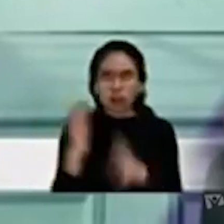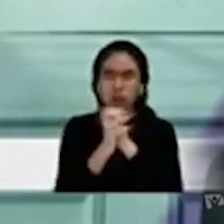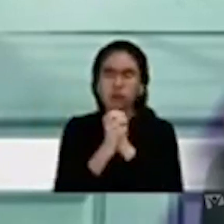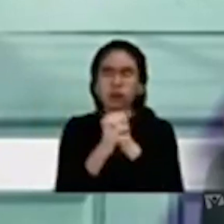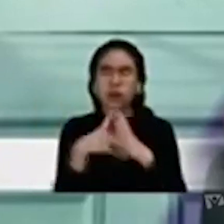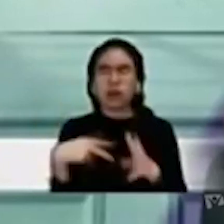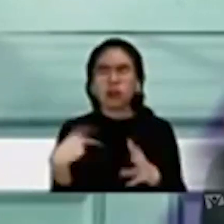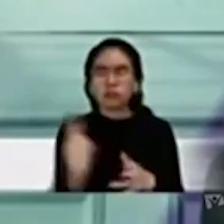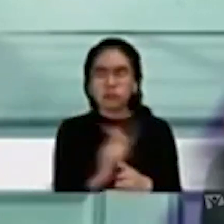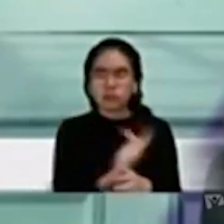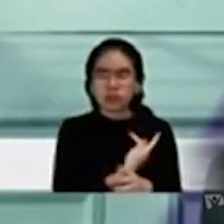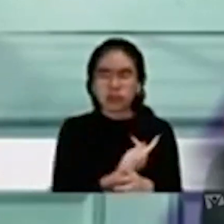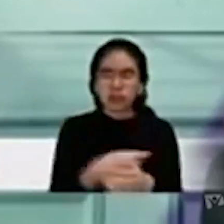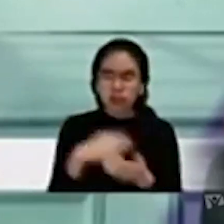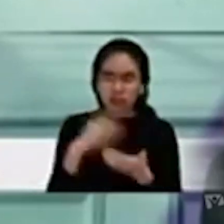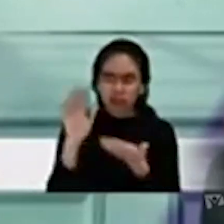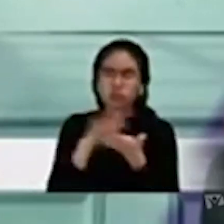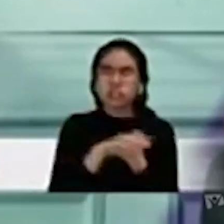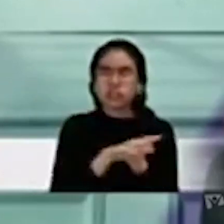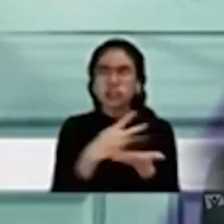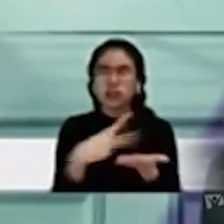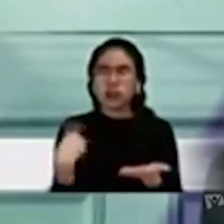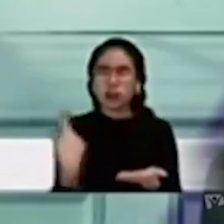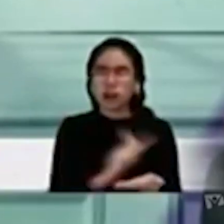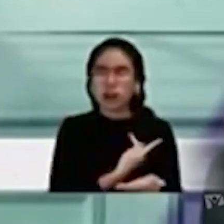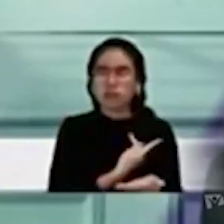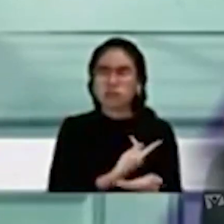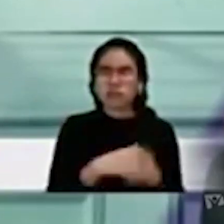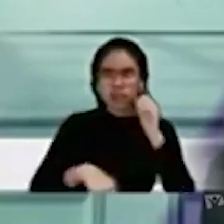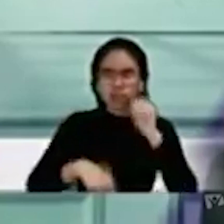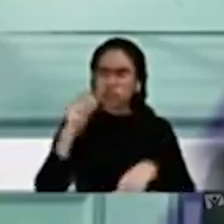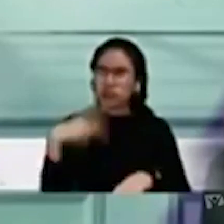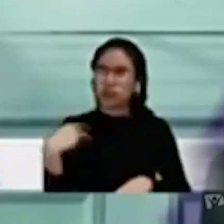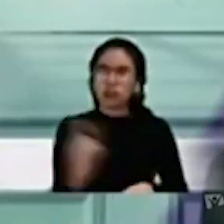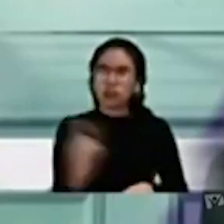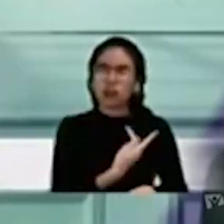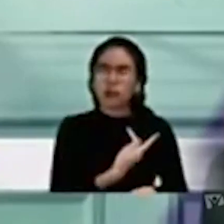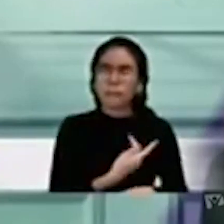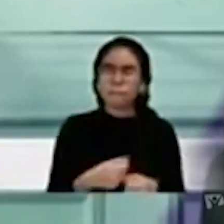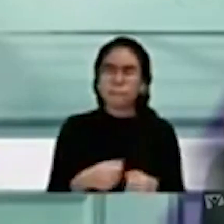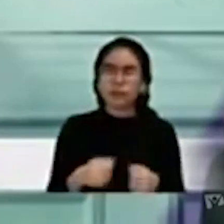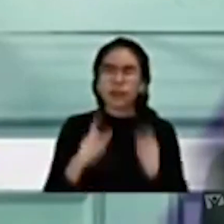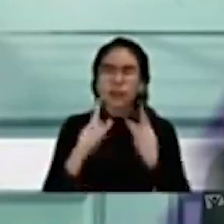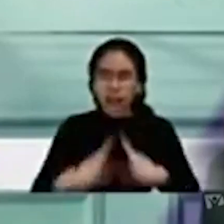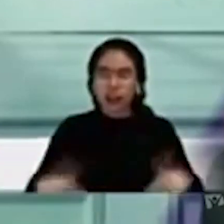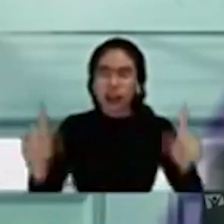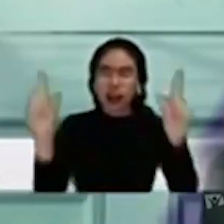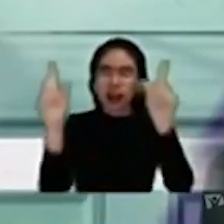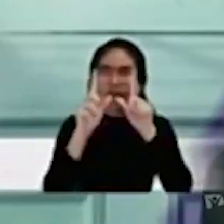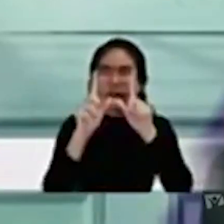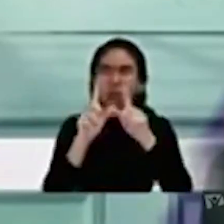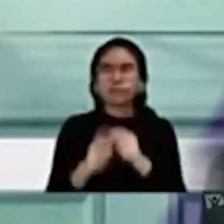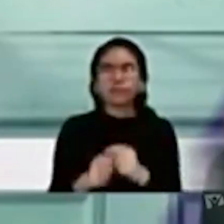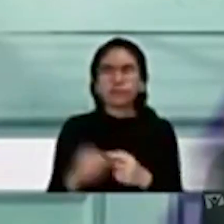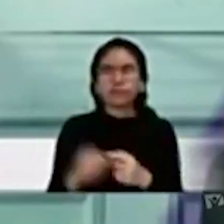Dan sucikanlah kami, agar kami boleh layak di dalam permohonan kami selanjutnya. Kita